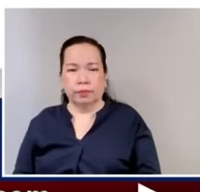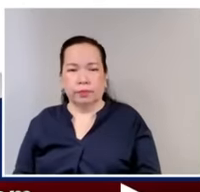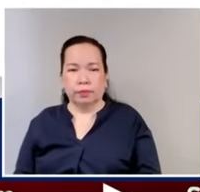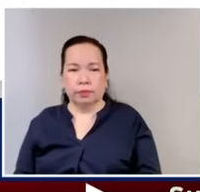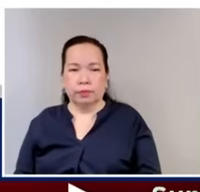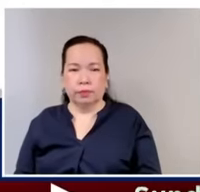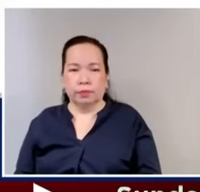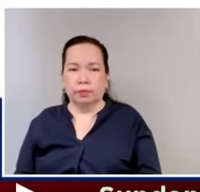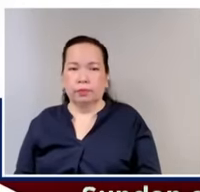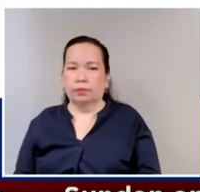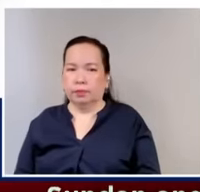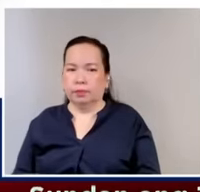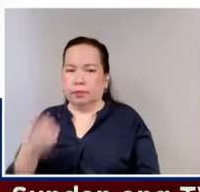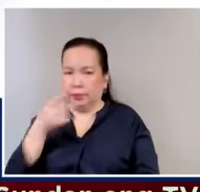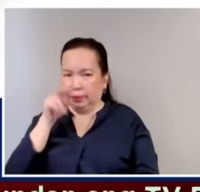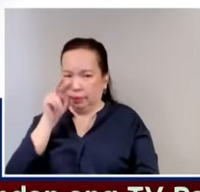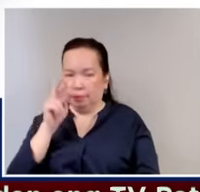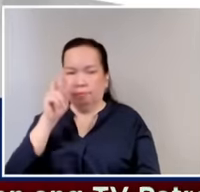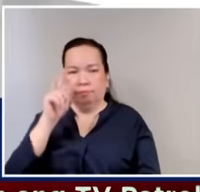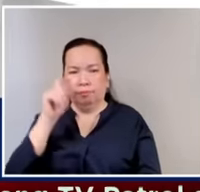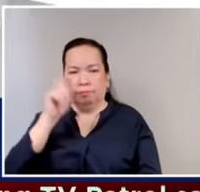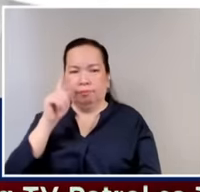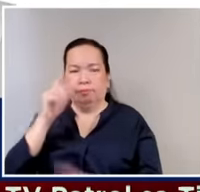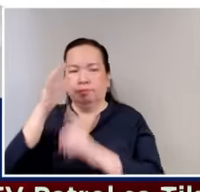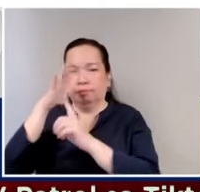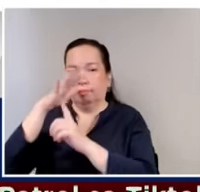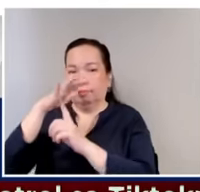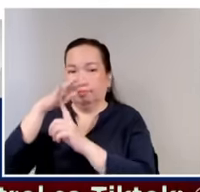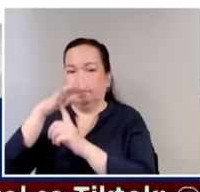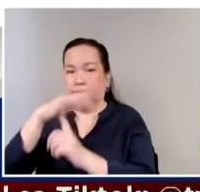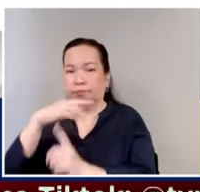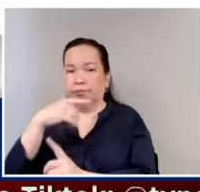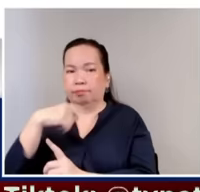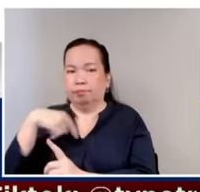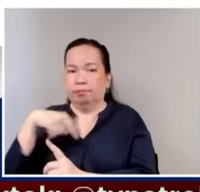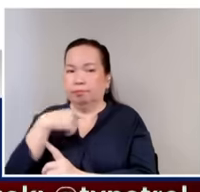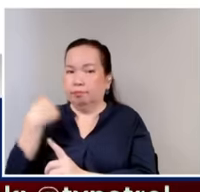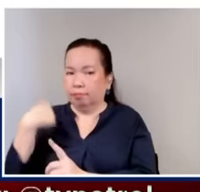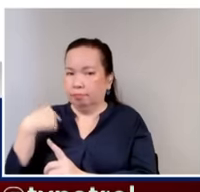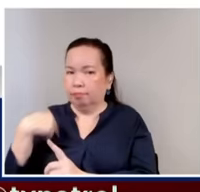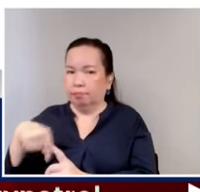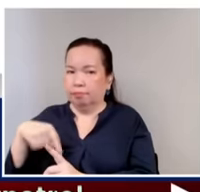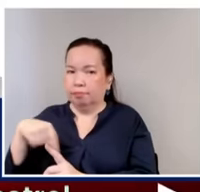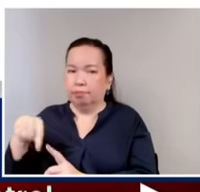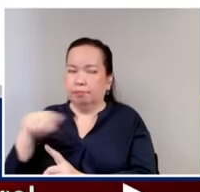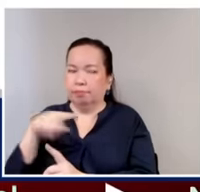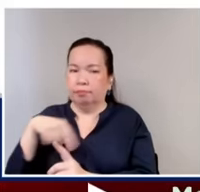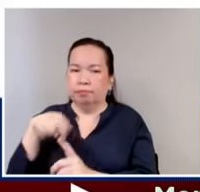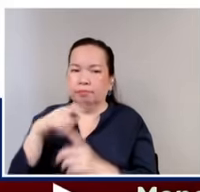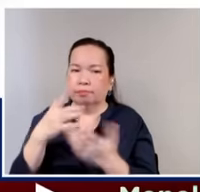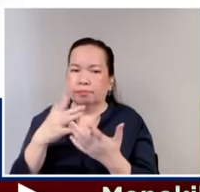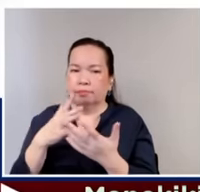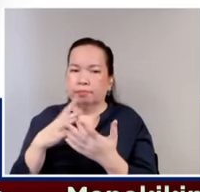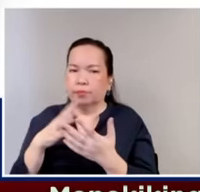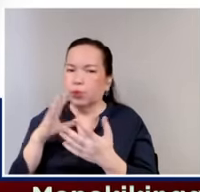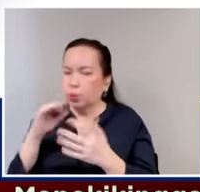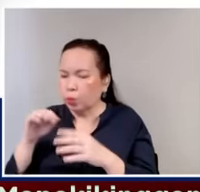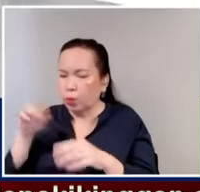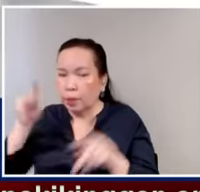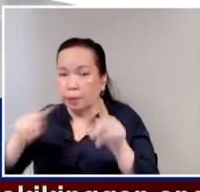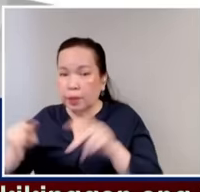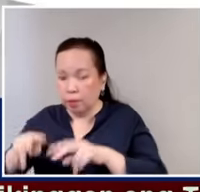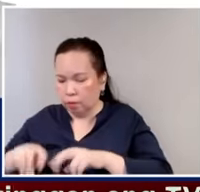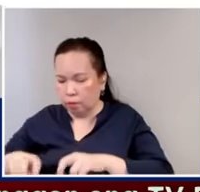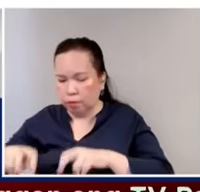Ito ang ginawa ng Chinese Navy helicopter sa mga nagsasagawa ng scientific research sa Sandy K3 noong Sabado. Nasa